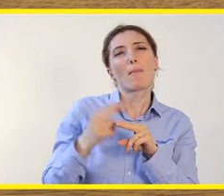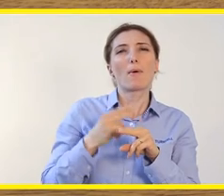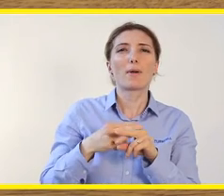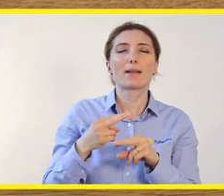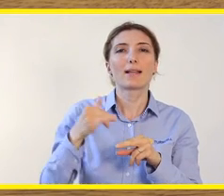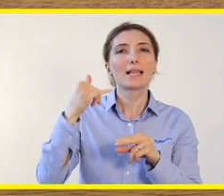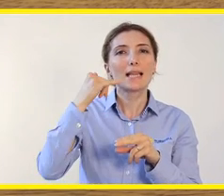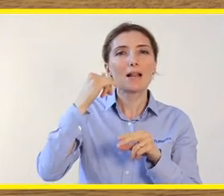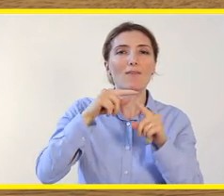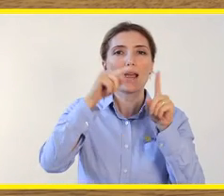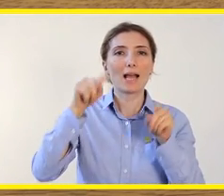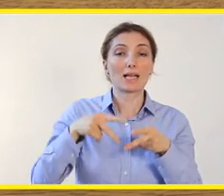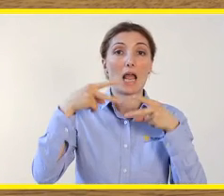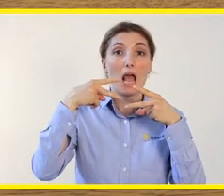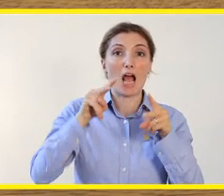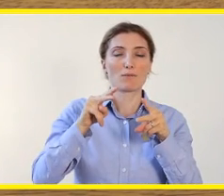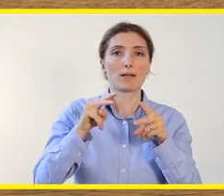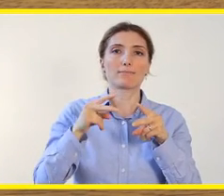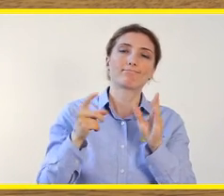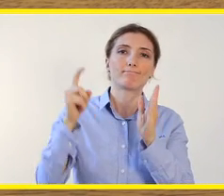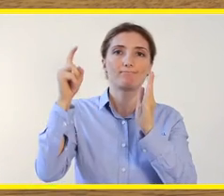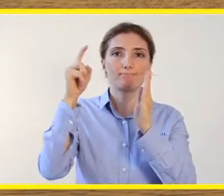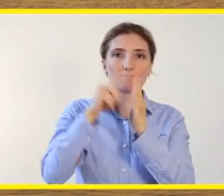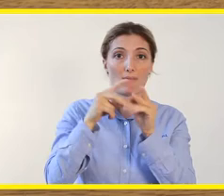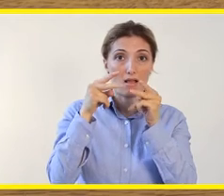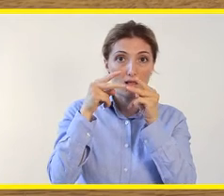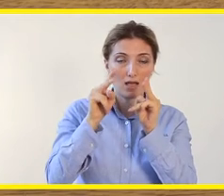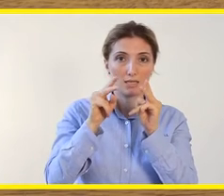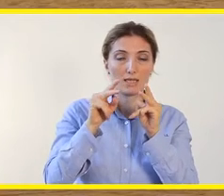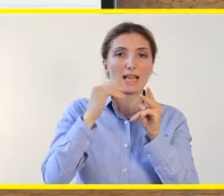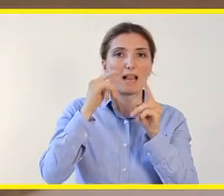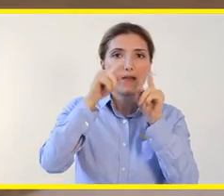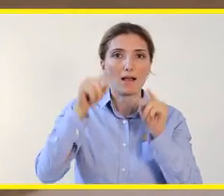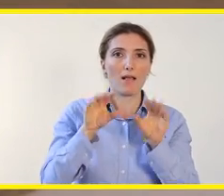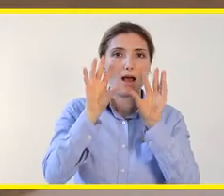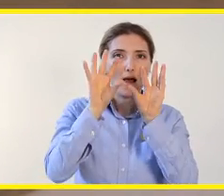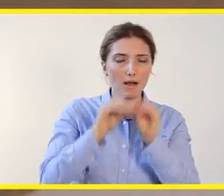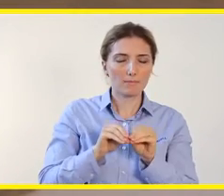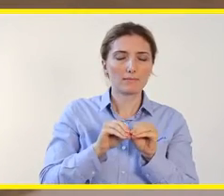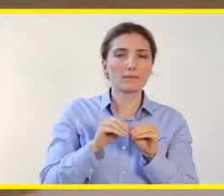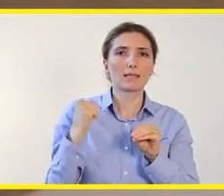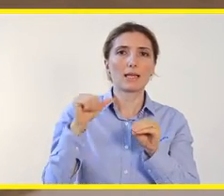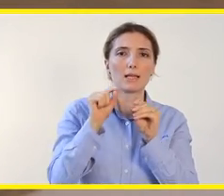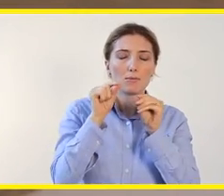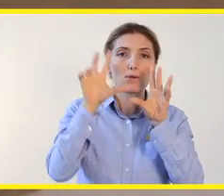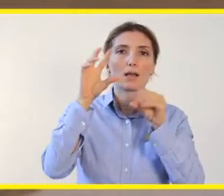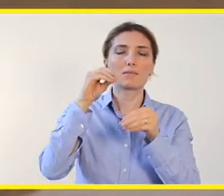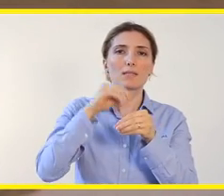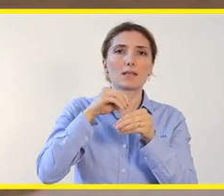Örneğin, cihaz ekranını açmak seçeneğini aktif hale getirin. Ekranı kapatın ve uyandırmak için ekrana çift